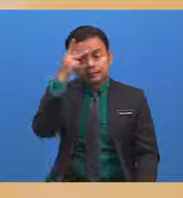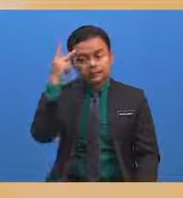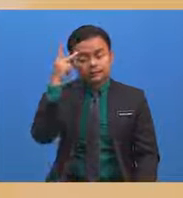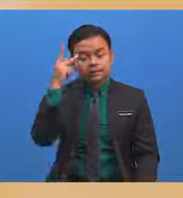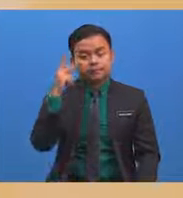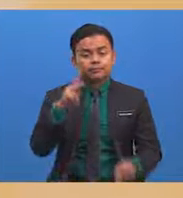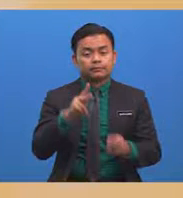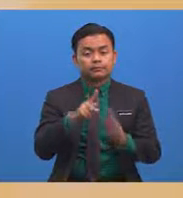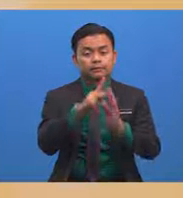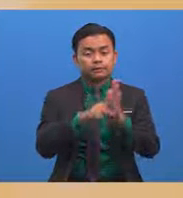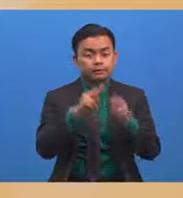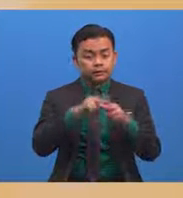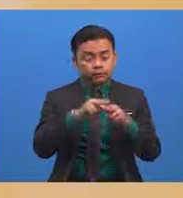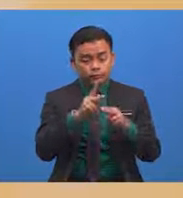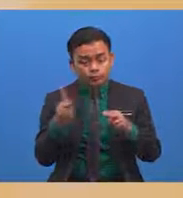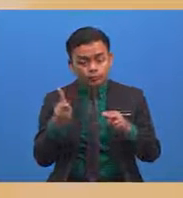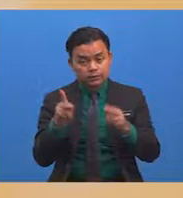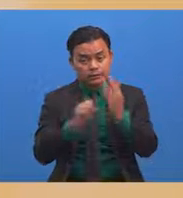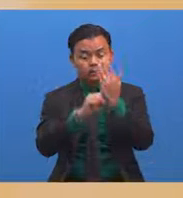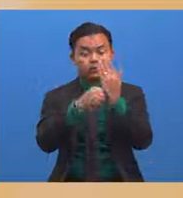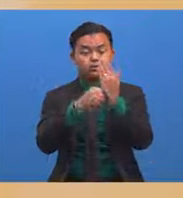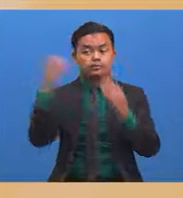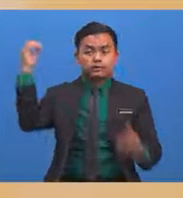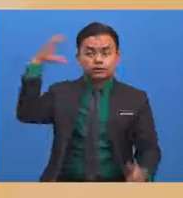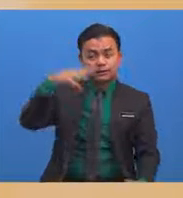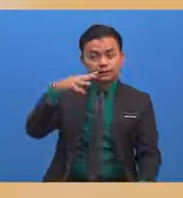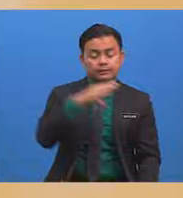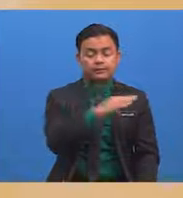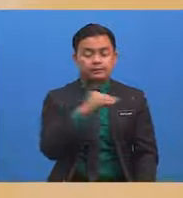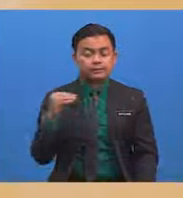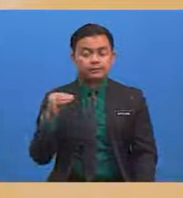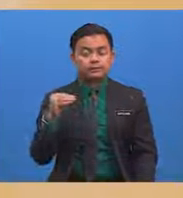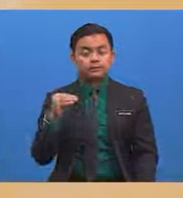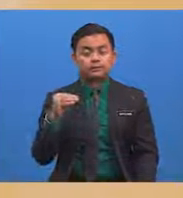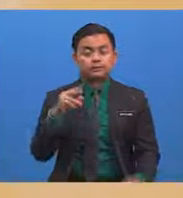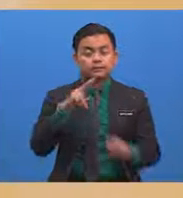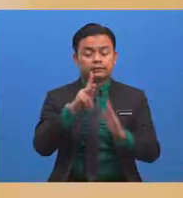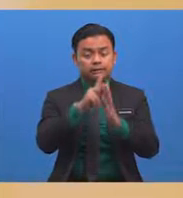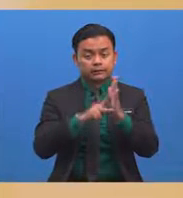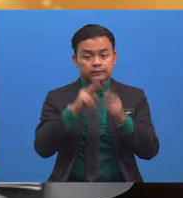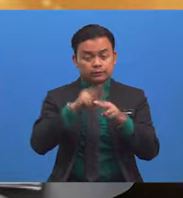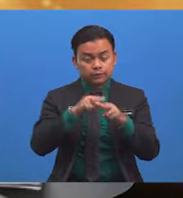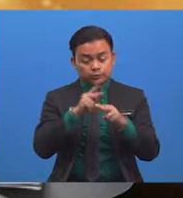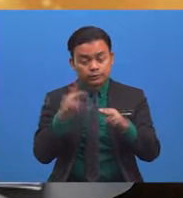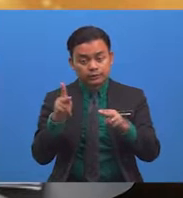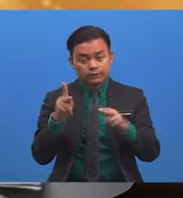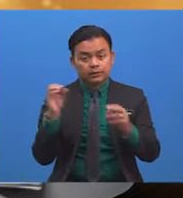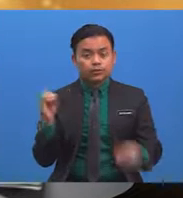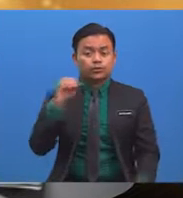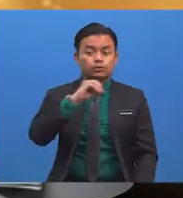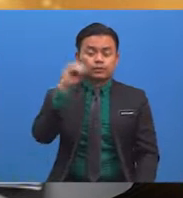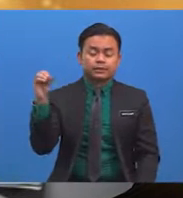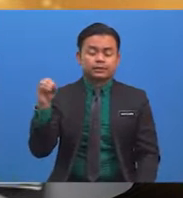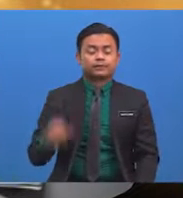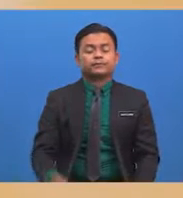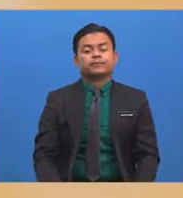sumber cahaya dan juga orientasi objek tadi. Syabas murid-murid, kamu